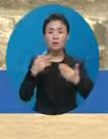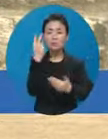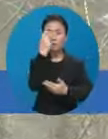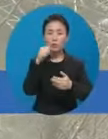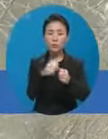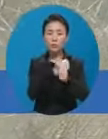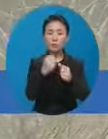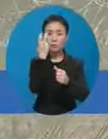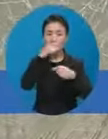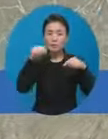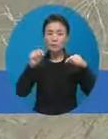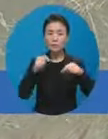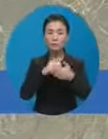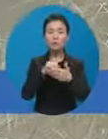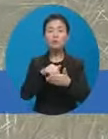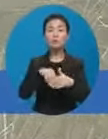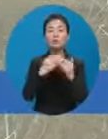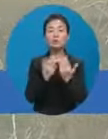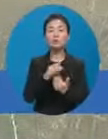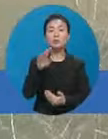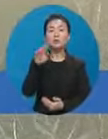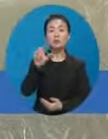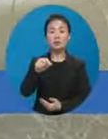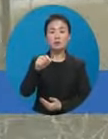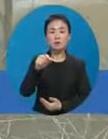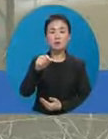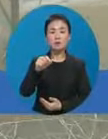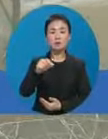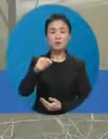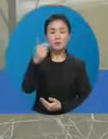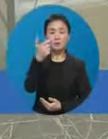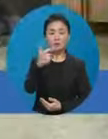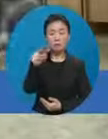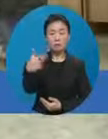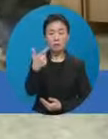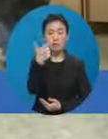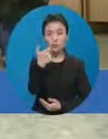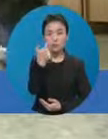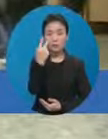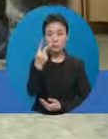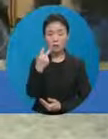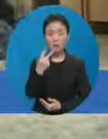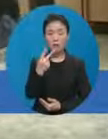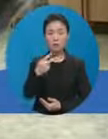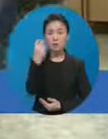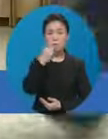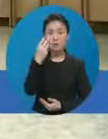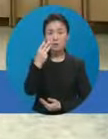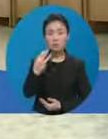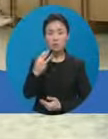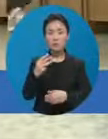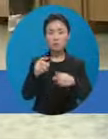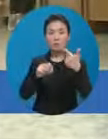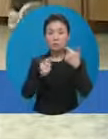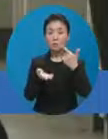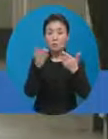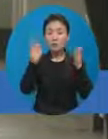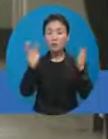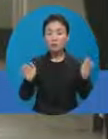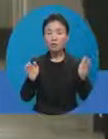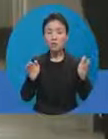모두 10600 62권 으로 2013년 상반기 부천 7 13번 보다 9.8%